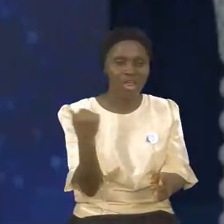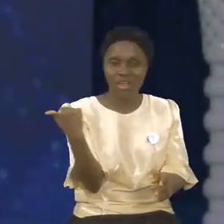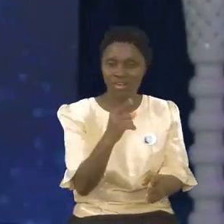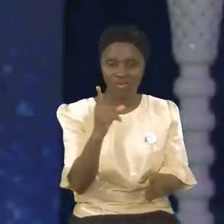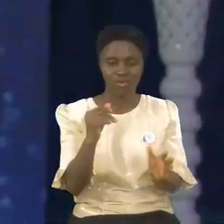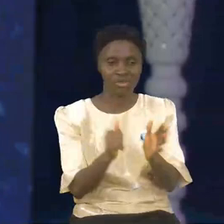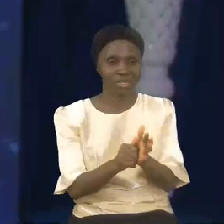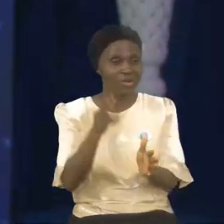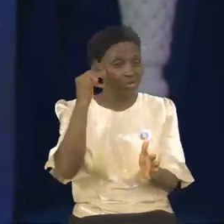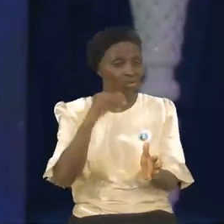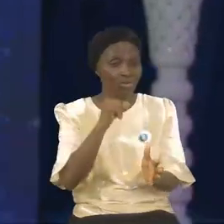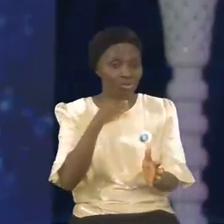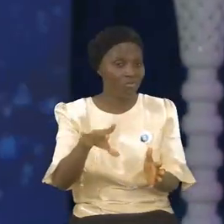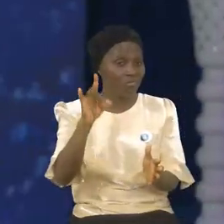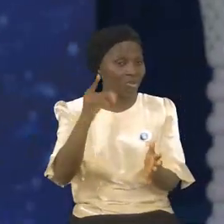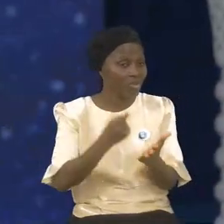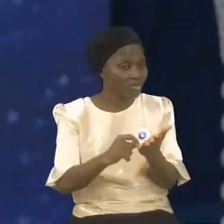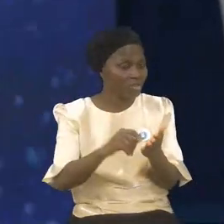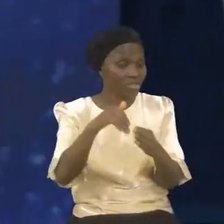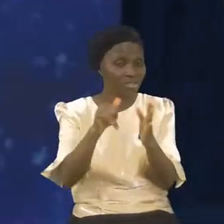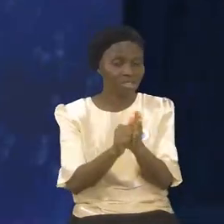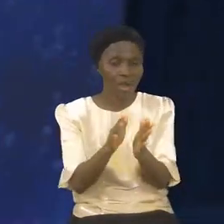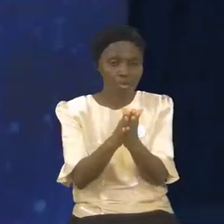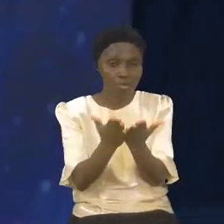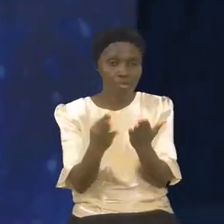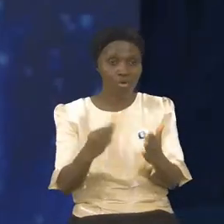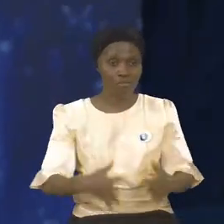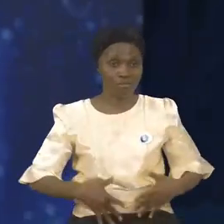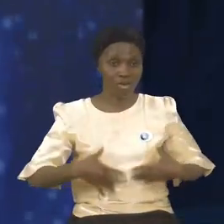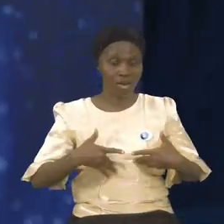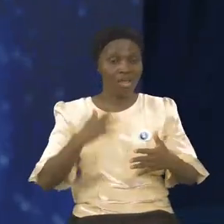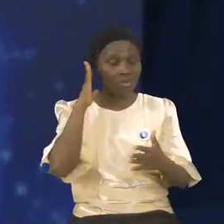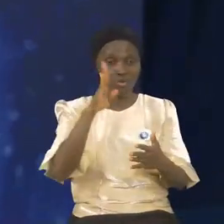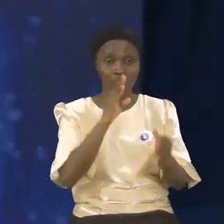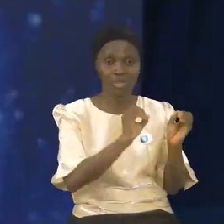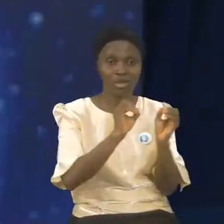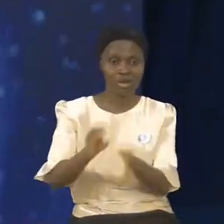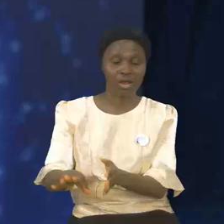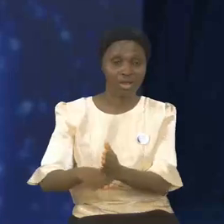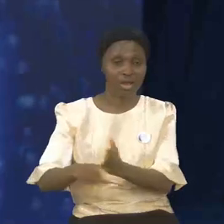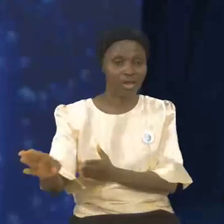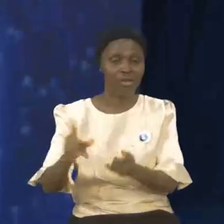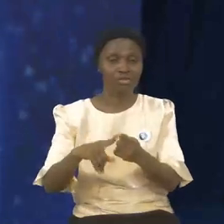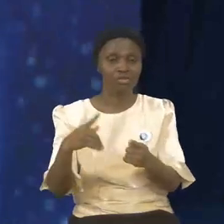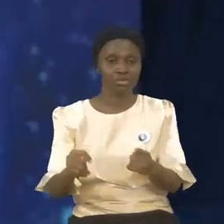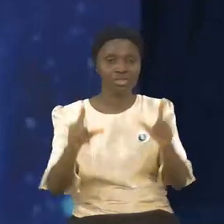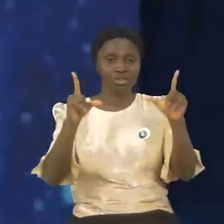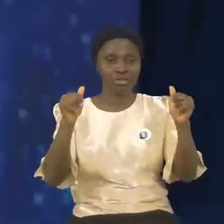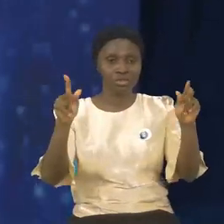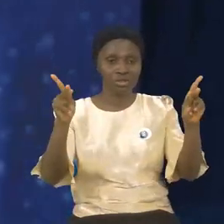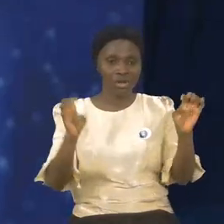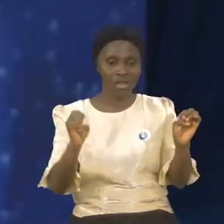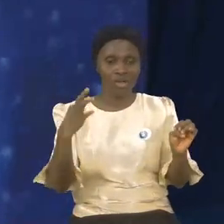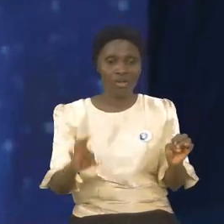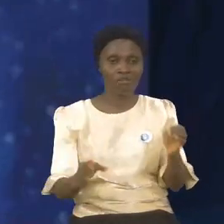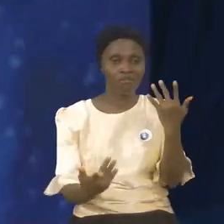iris religieux un religieux qui compte ne se trouve pas n'est pas trouvé écrit dans